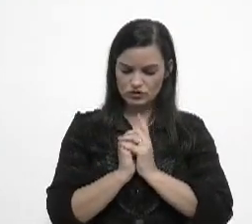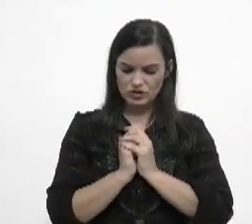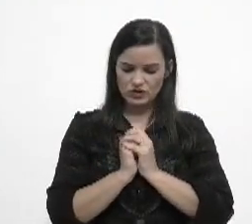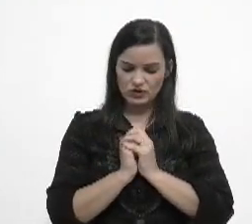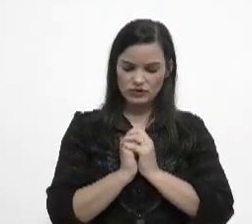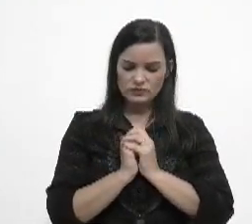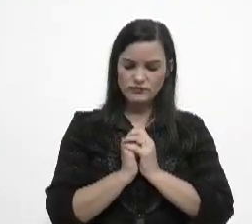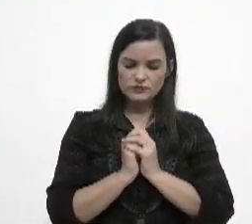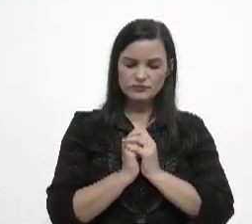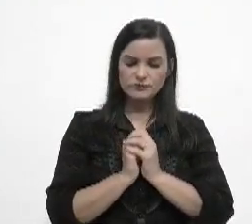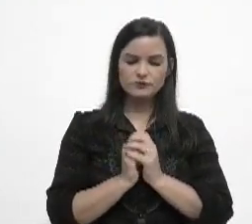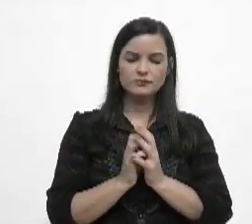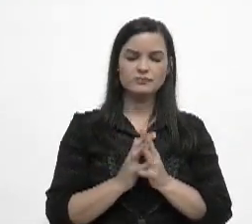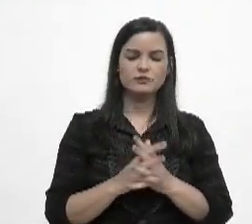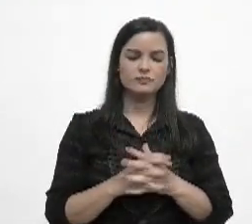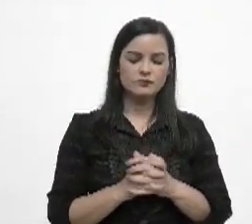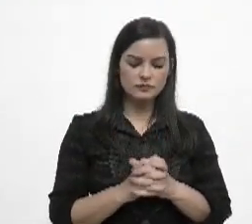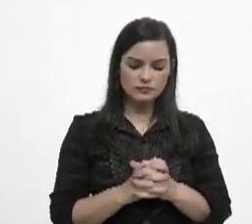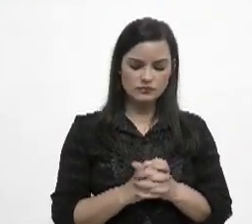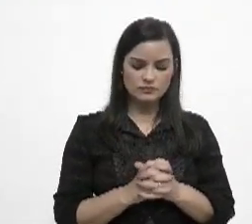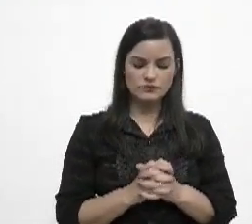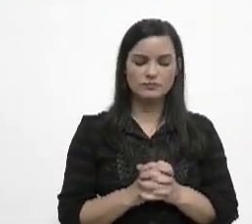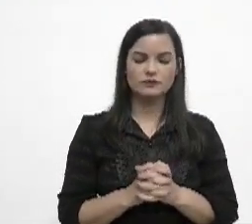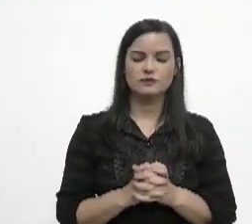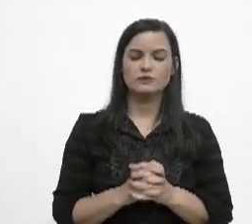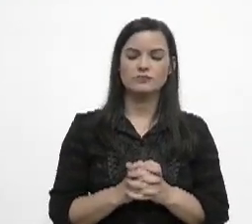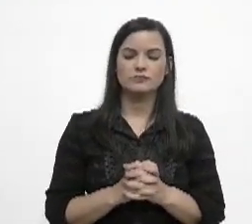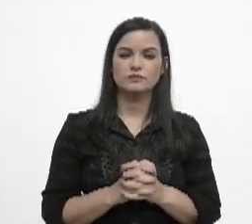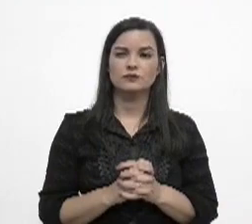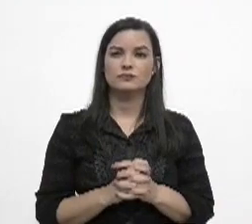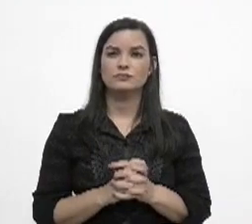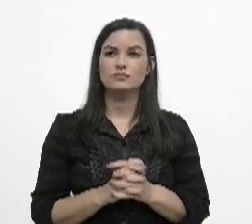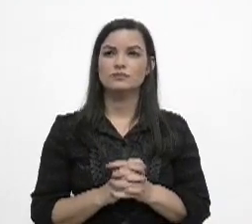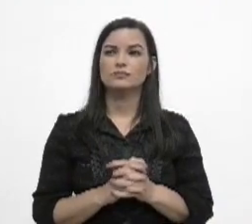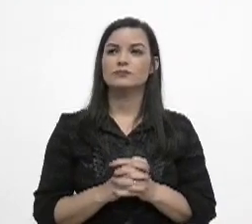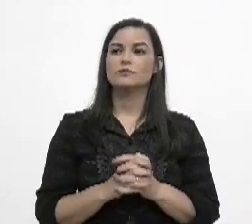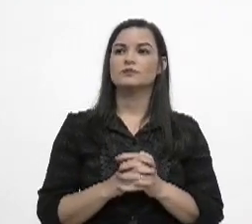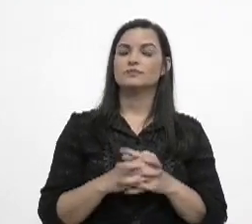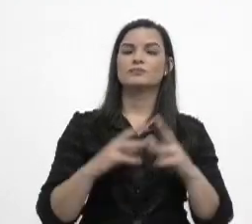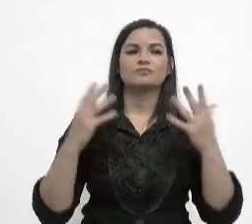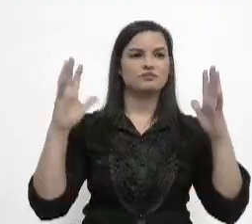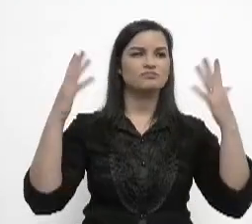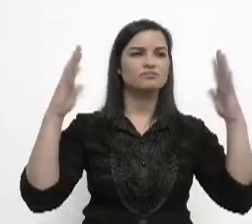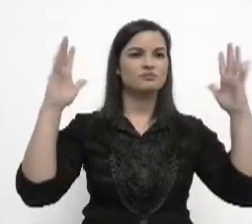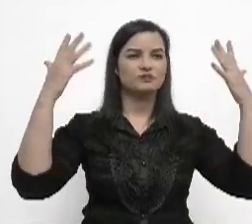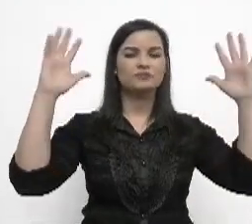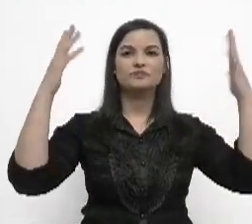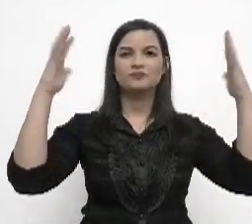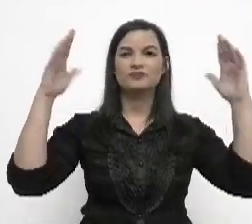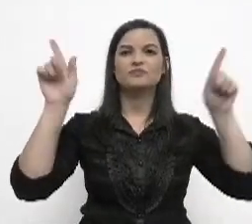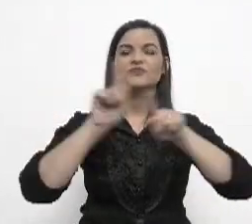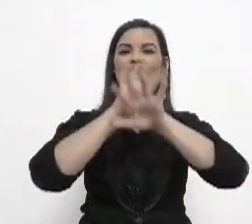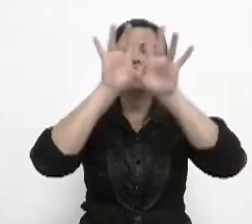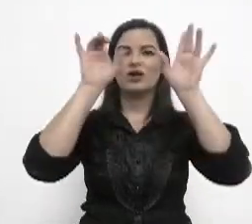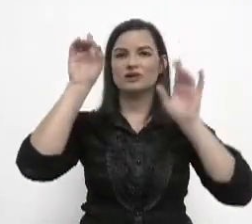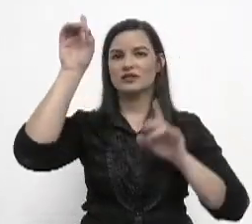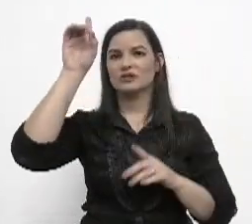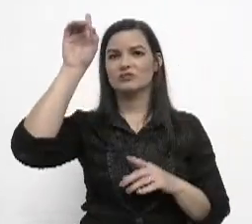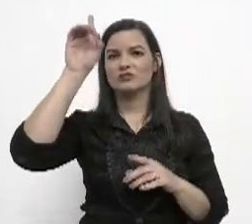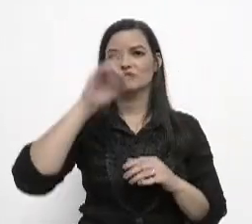박수를 드리십시다. Vou dar umas. 하나님께 한번 우리 감사합시다. Vamos glorificar a Deus através de salva de palmas. Glórias a Ele, somente.